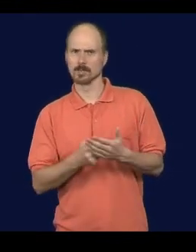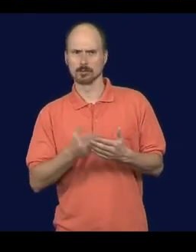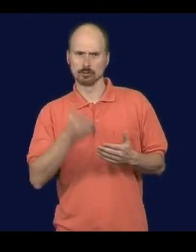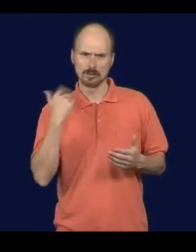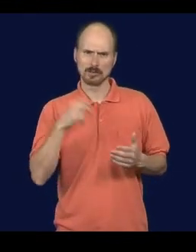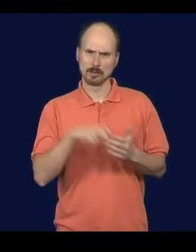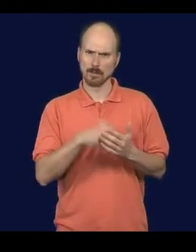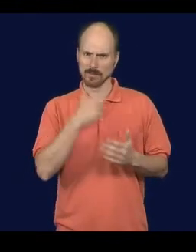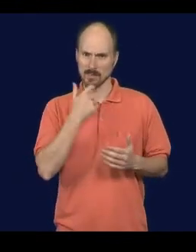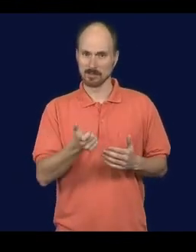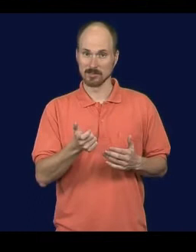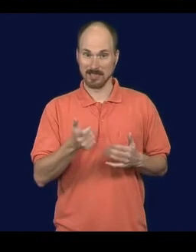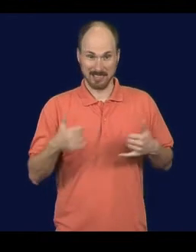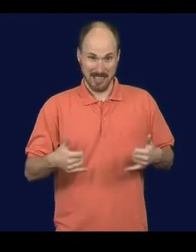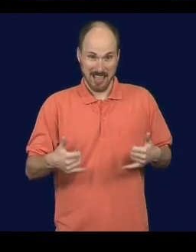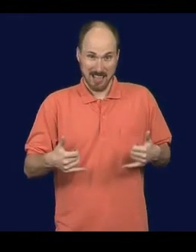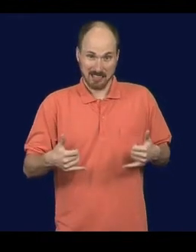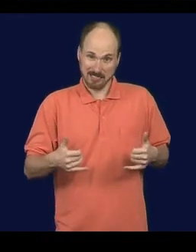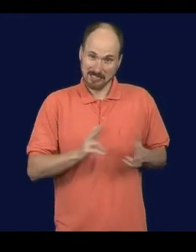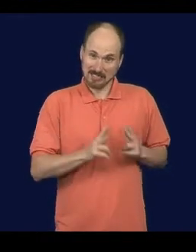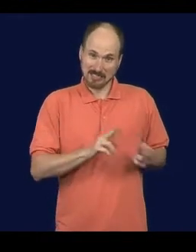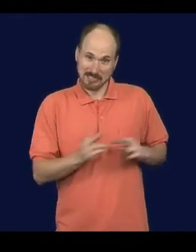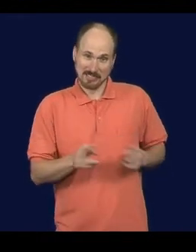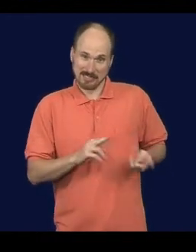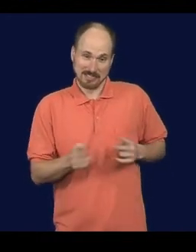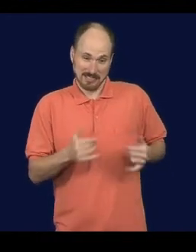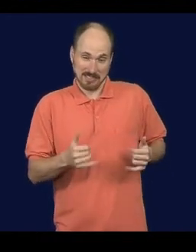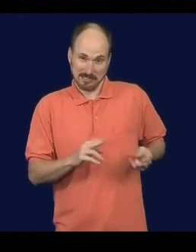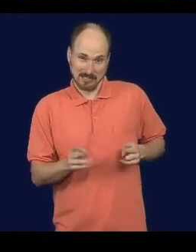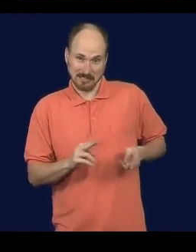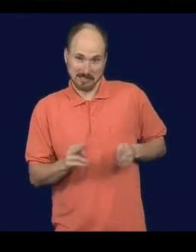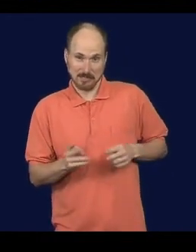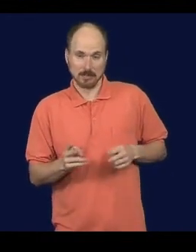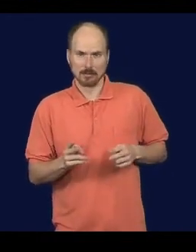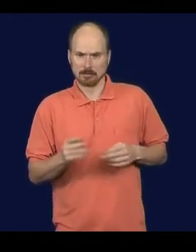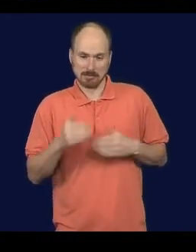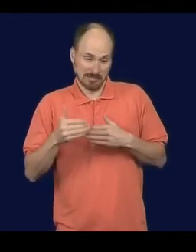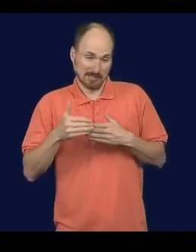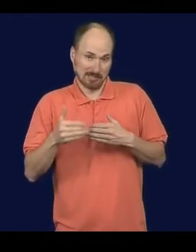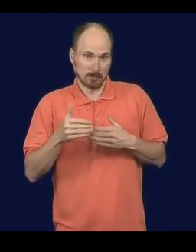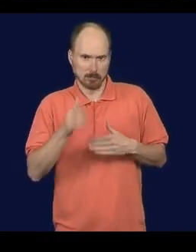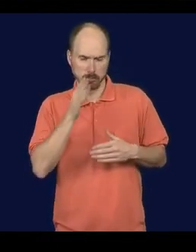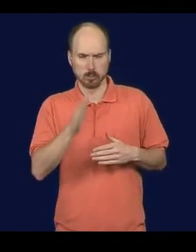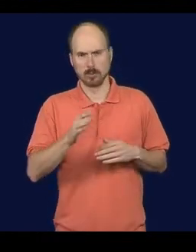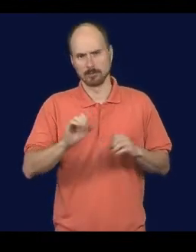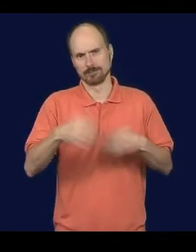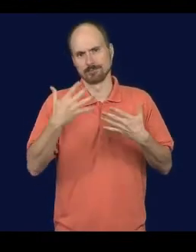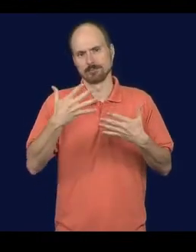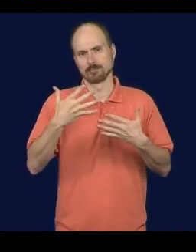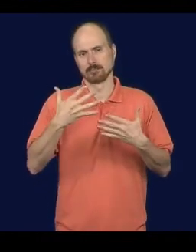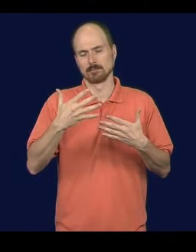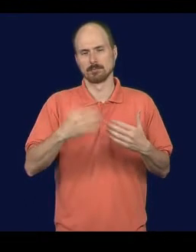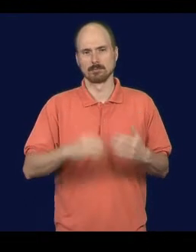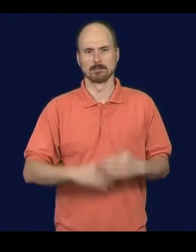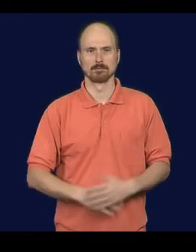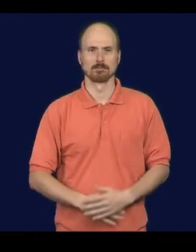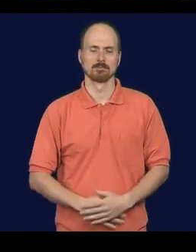to jednoduchý na ovládání, takže já určitě děkuju za tuhle aplikaci.